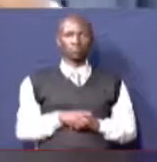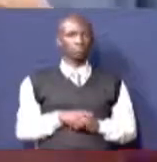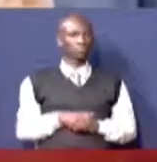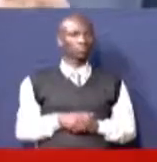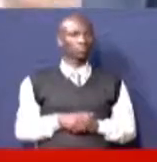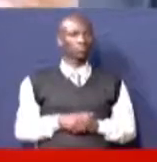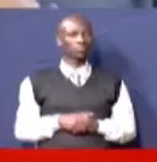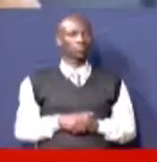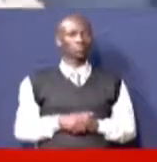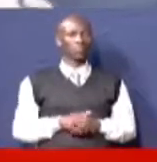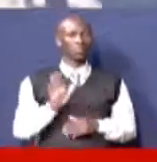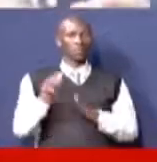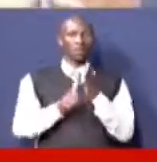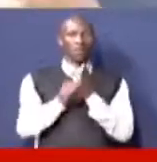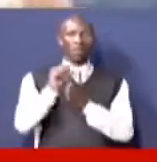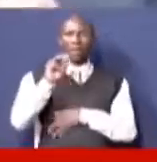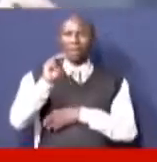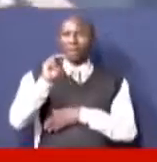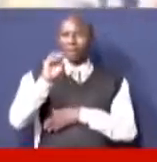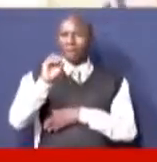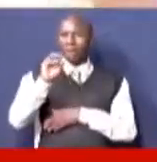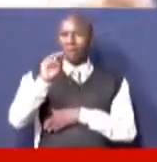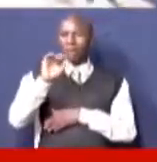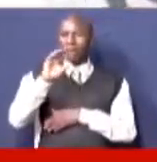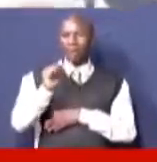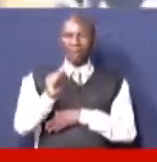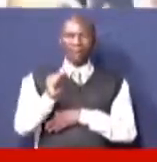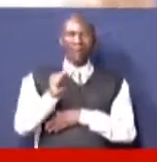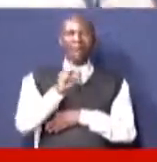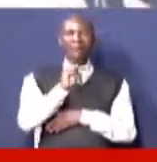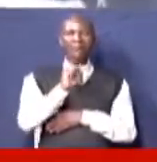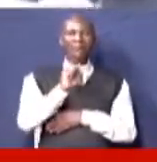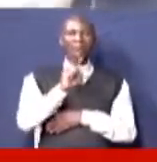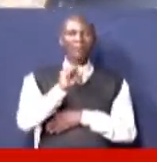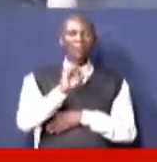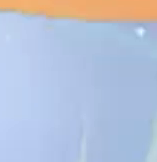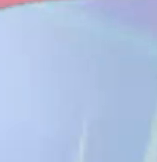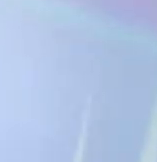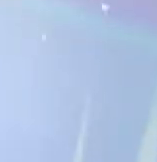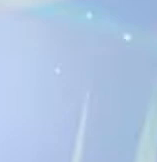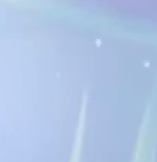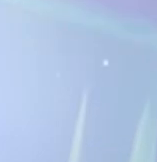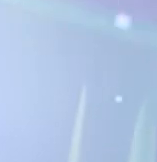ni ya Masaku ni Tawamonika Makalichalo.